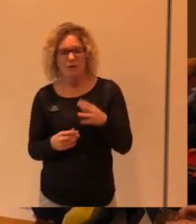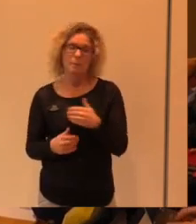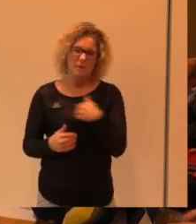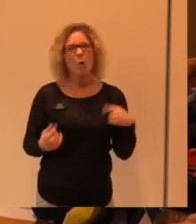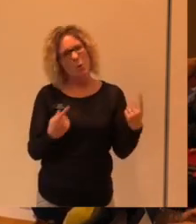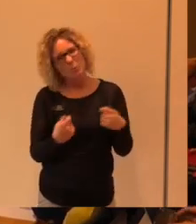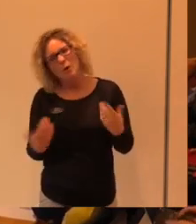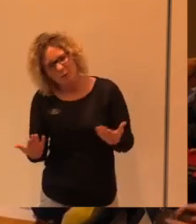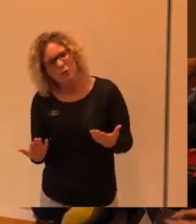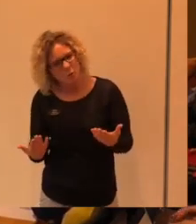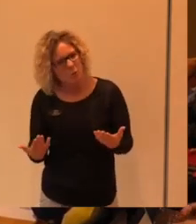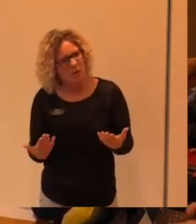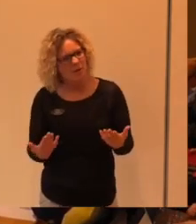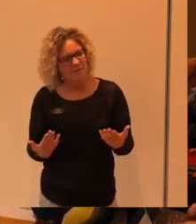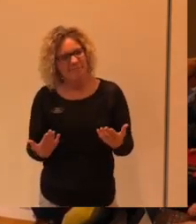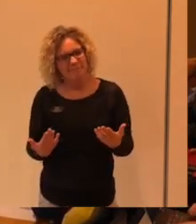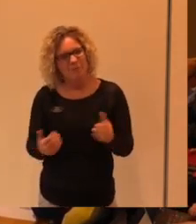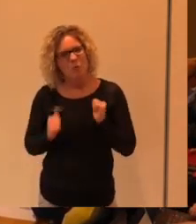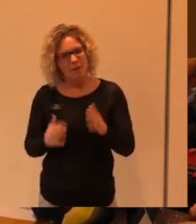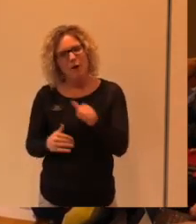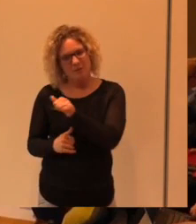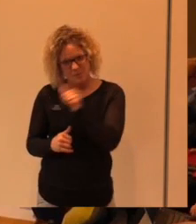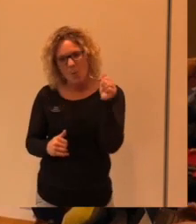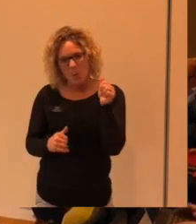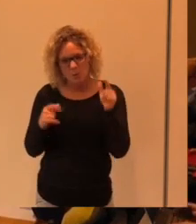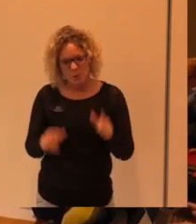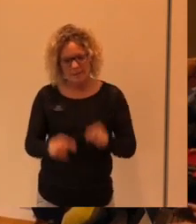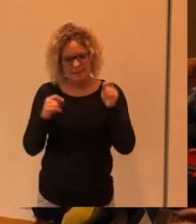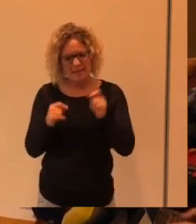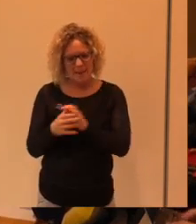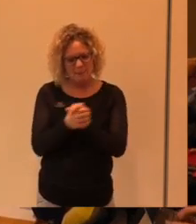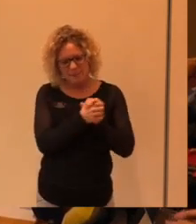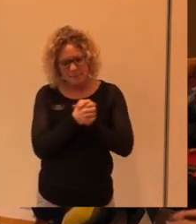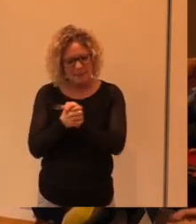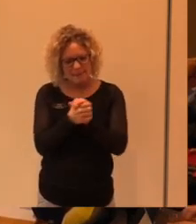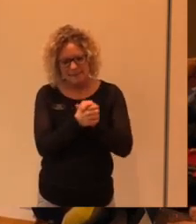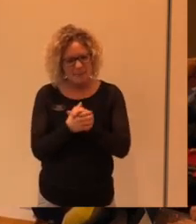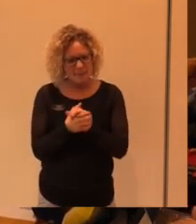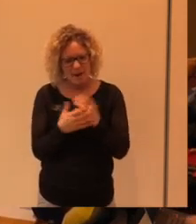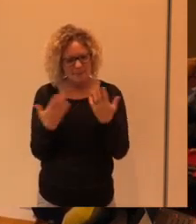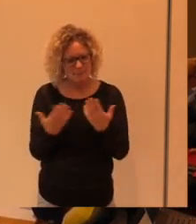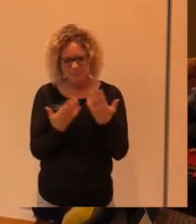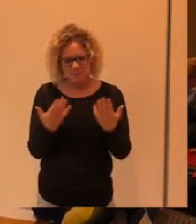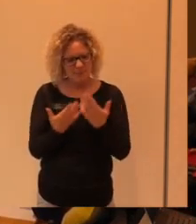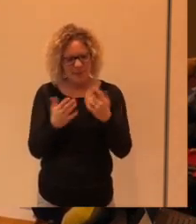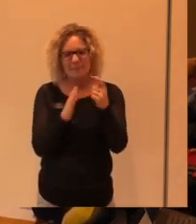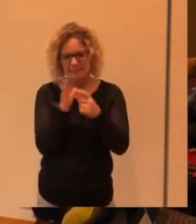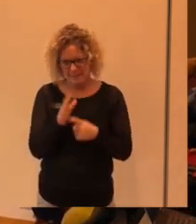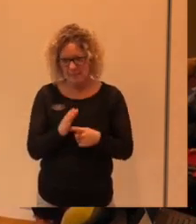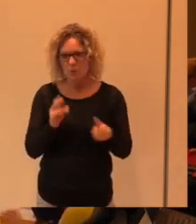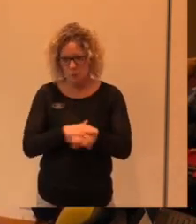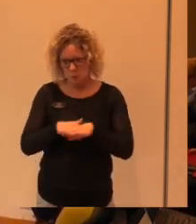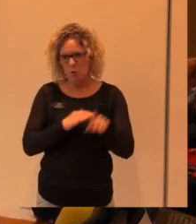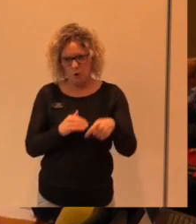utmaningen här kan vara ibland att då, det kan vara svårt att hitta gemensamma och fram en grundkrav för gemensamma principer. Därför